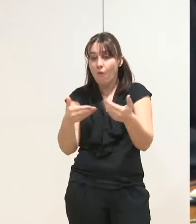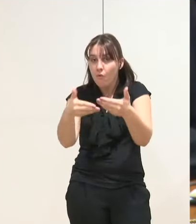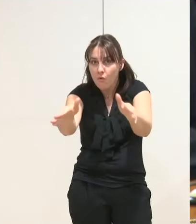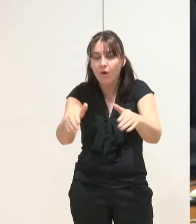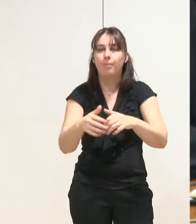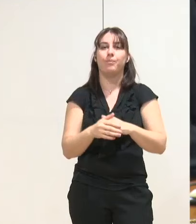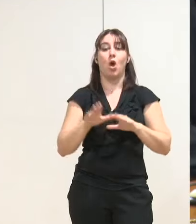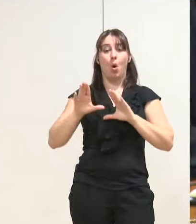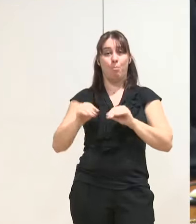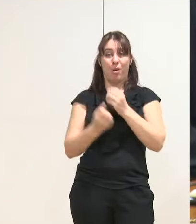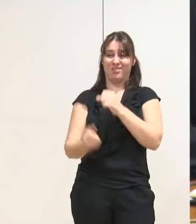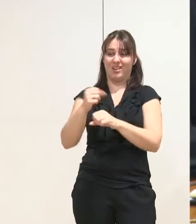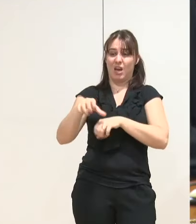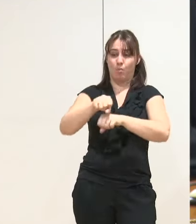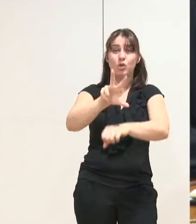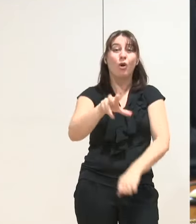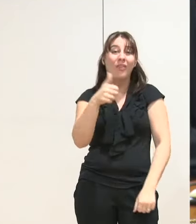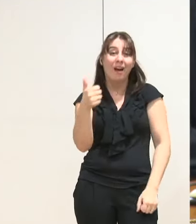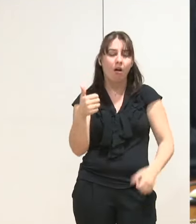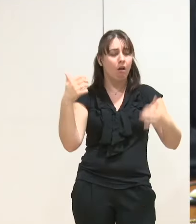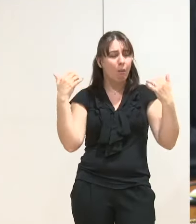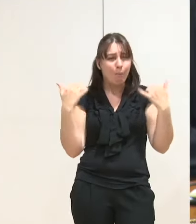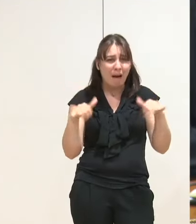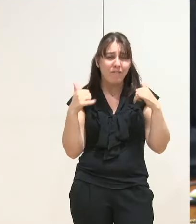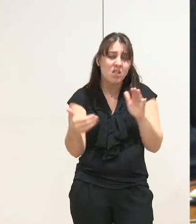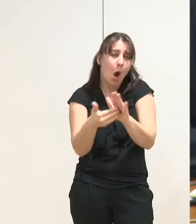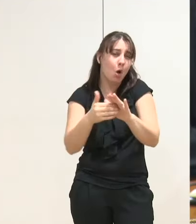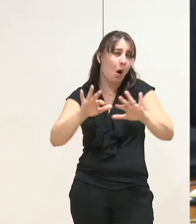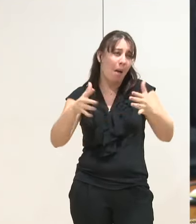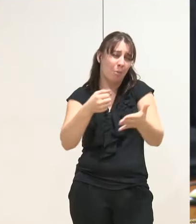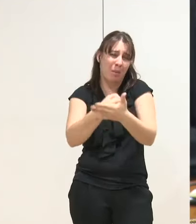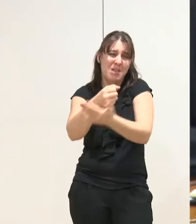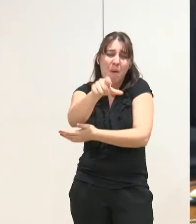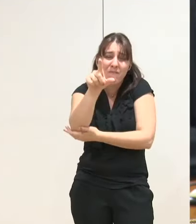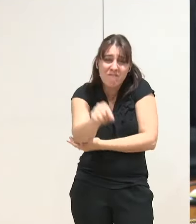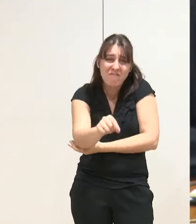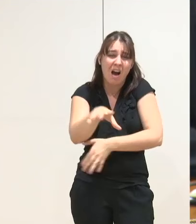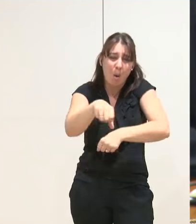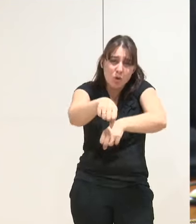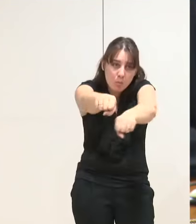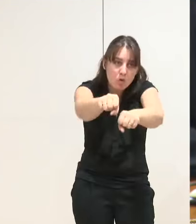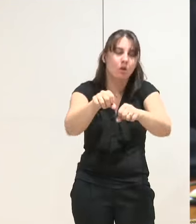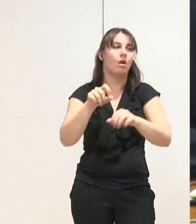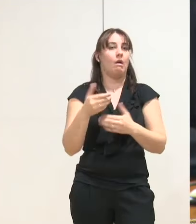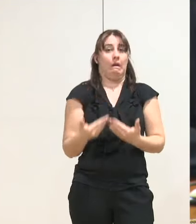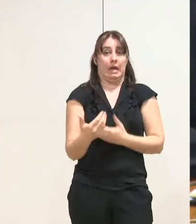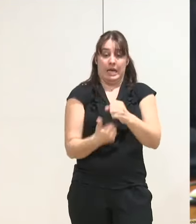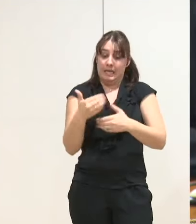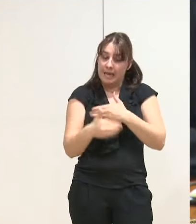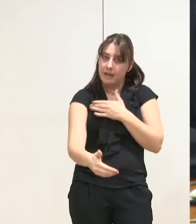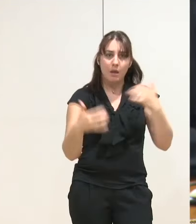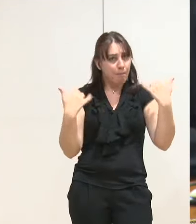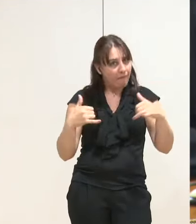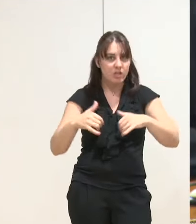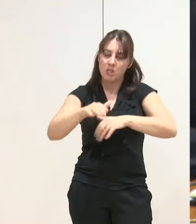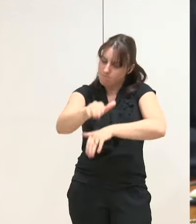créations de postes il en faut encore au moins une vingtaine donc cette année nous allons avancer nous allons